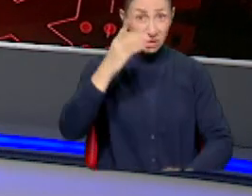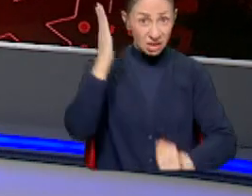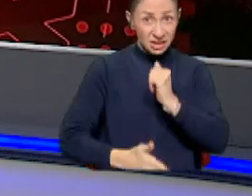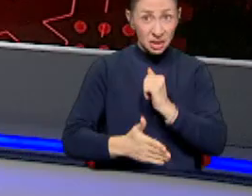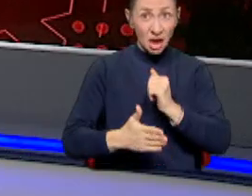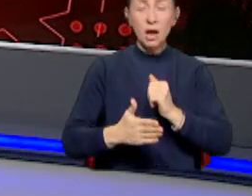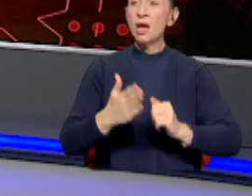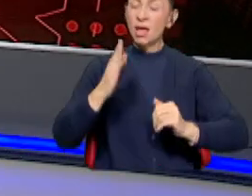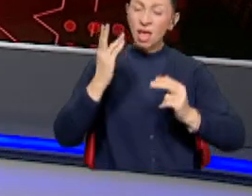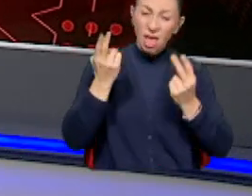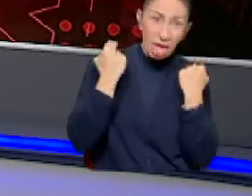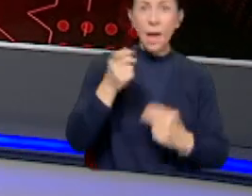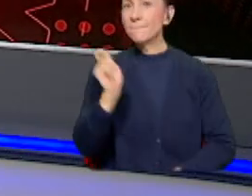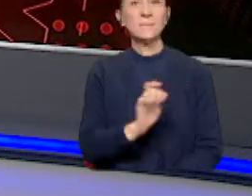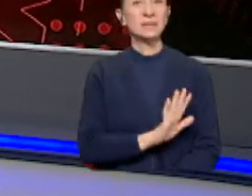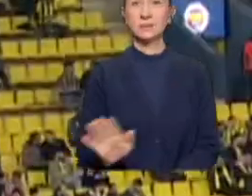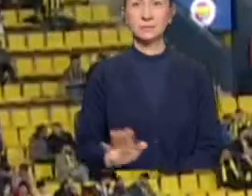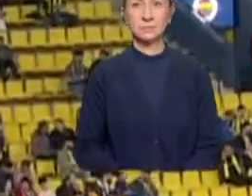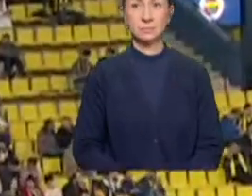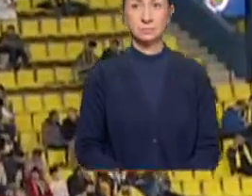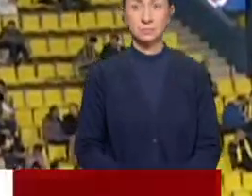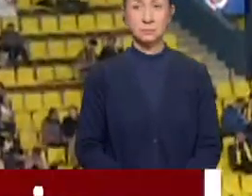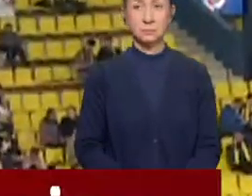yasağına boyun eğmedi.